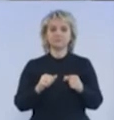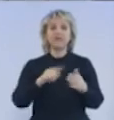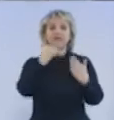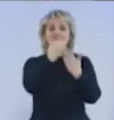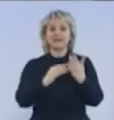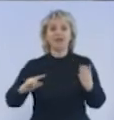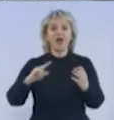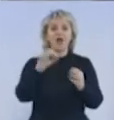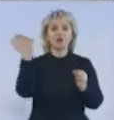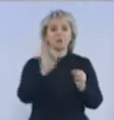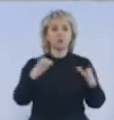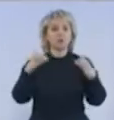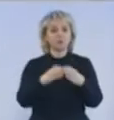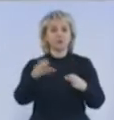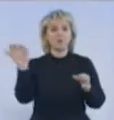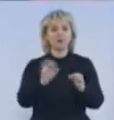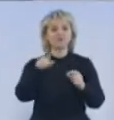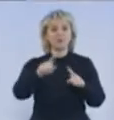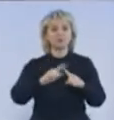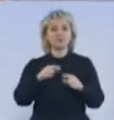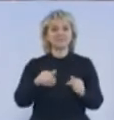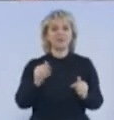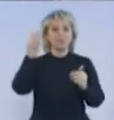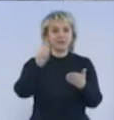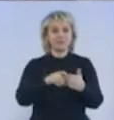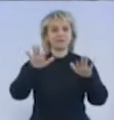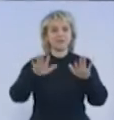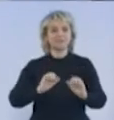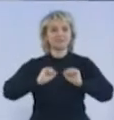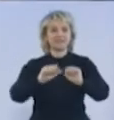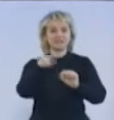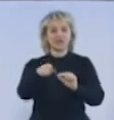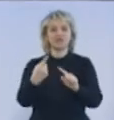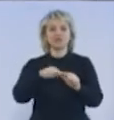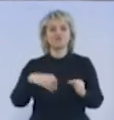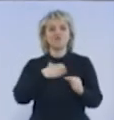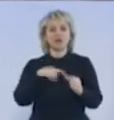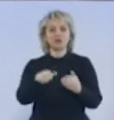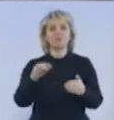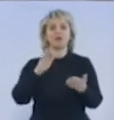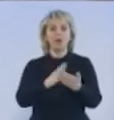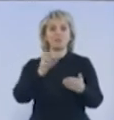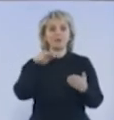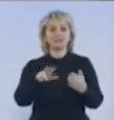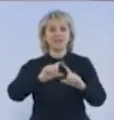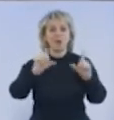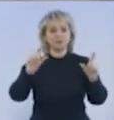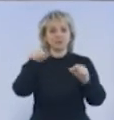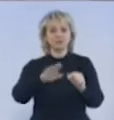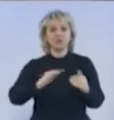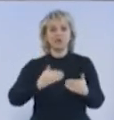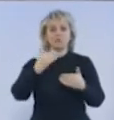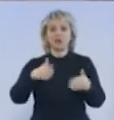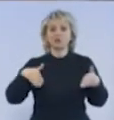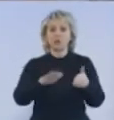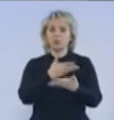Задача аэромобильной группировки – максимально быстро прибыть на место и прикрыть стратегически важные и потенциально опасные объекты. Непроходимых